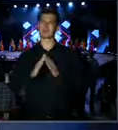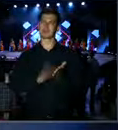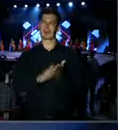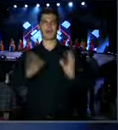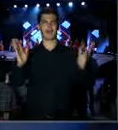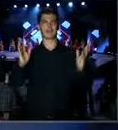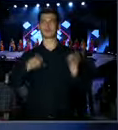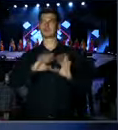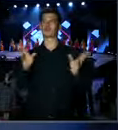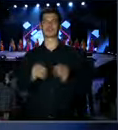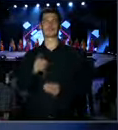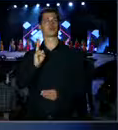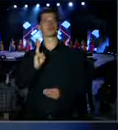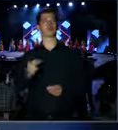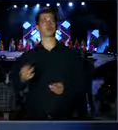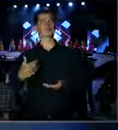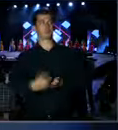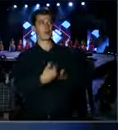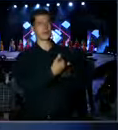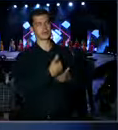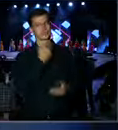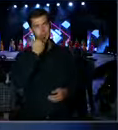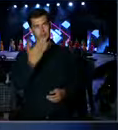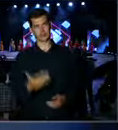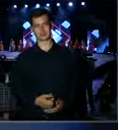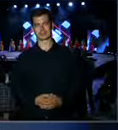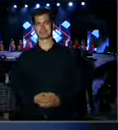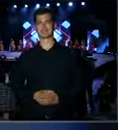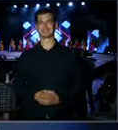brawa dla wszystkich ludzi, którzy ofiarowali swoją pomoc.